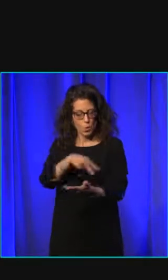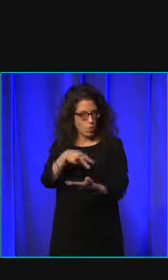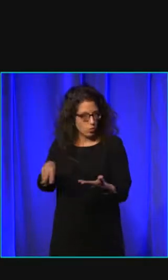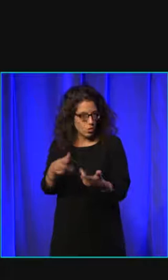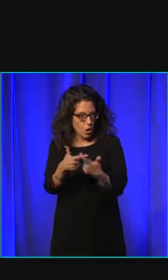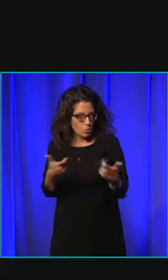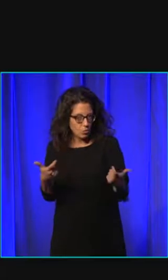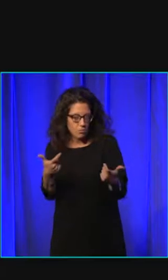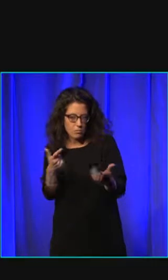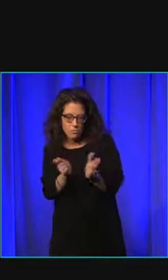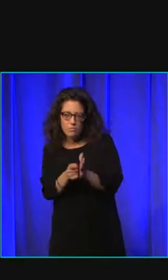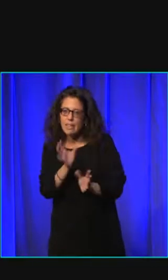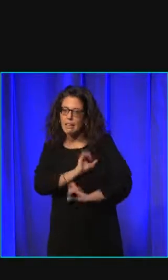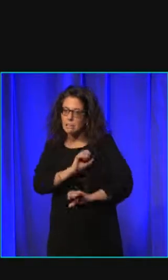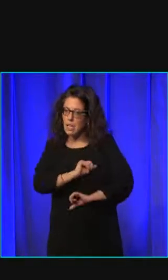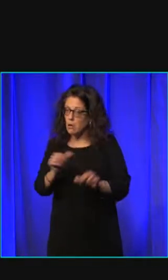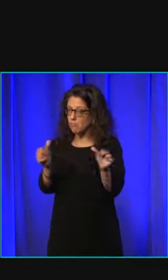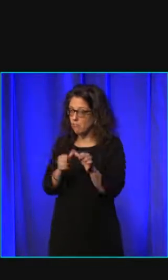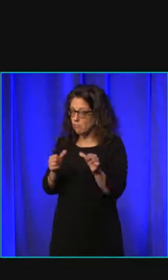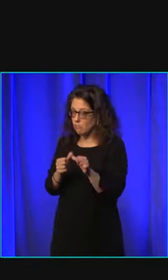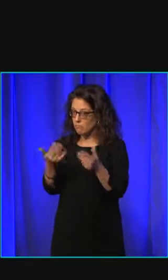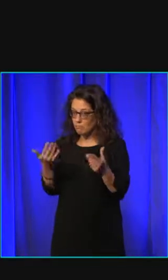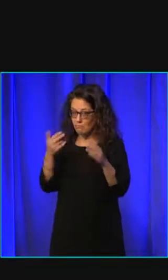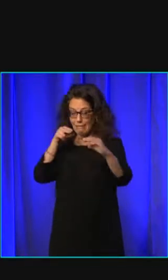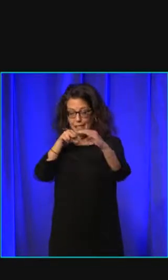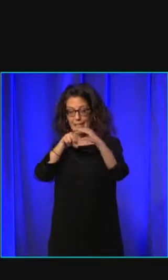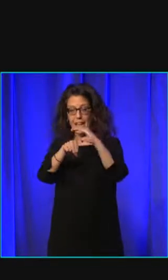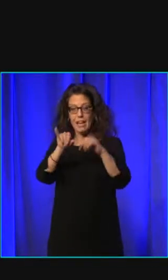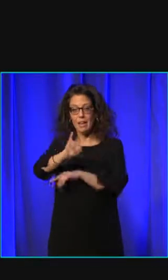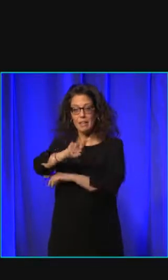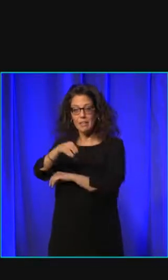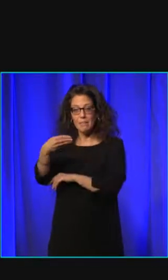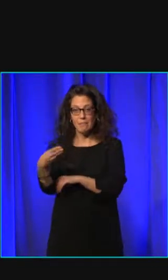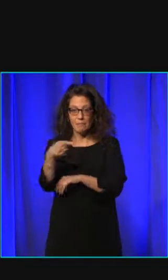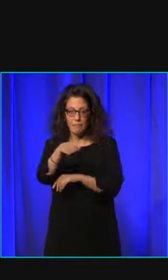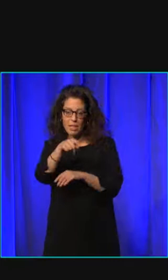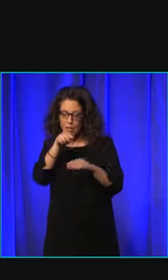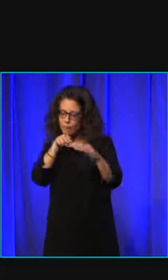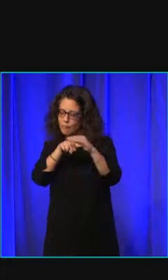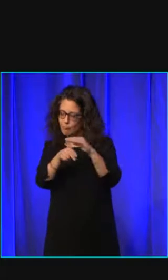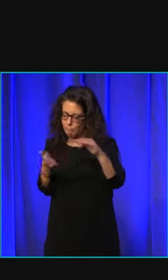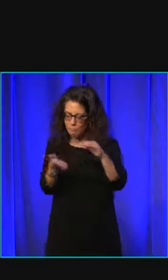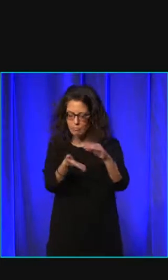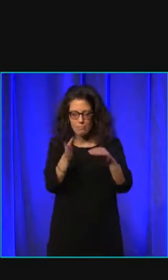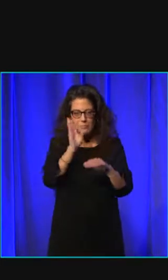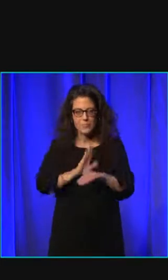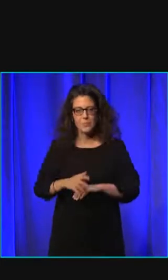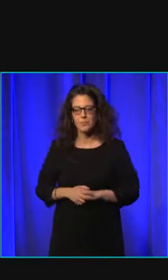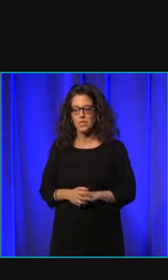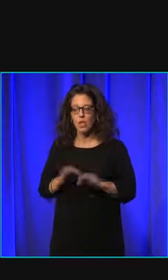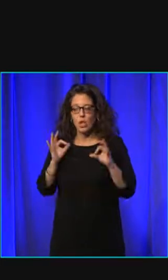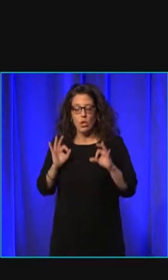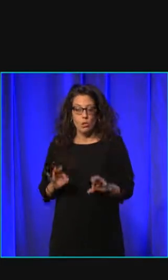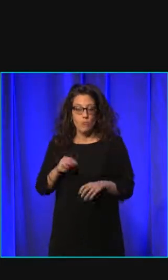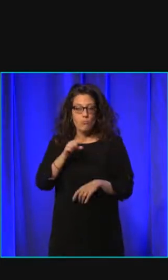dans l'expérience ? Eh bien, on les a mis dans un IRM. Et dans cet IRM, on leur a fait observer